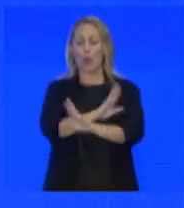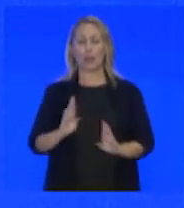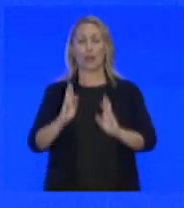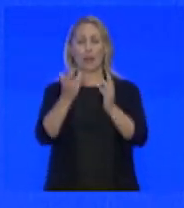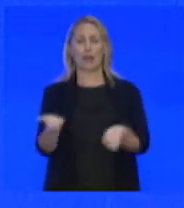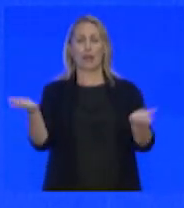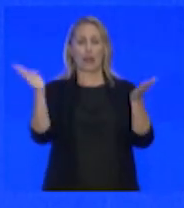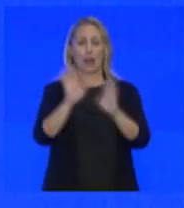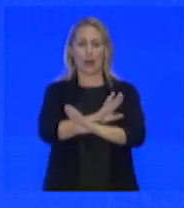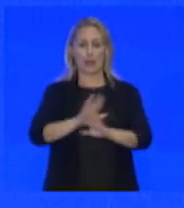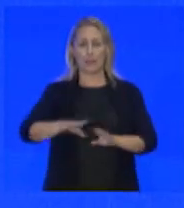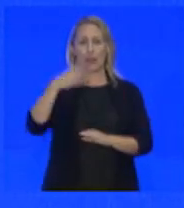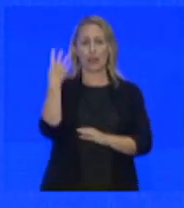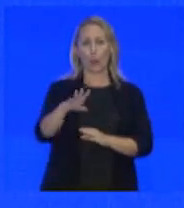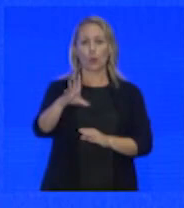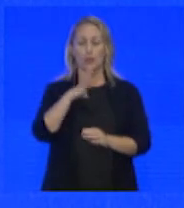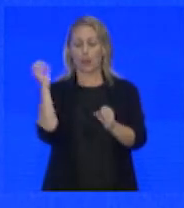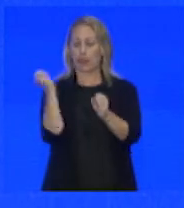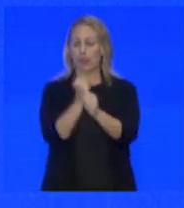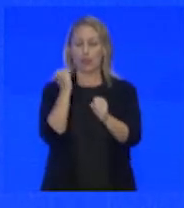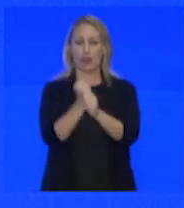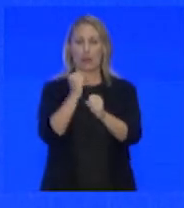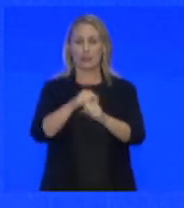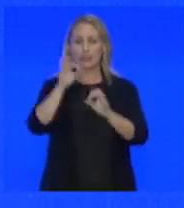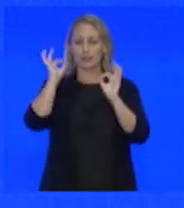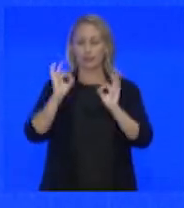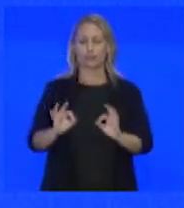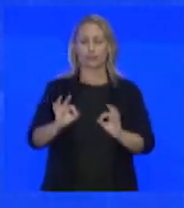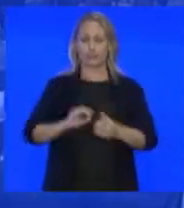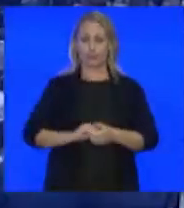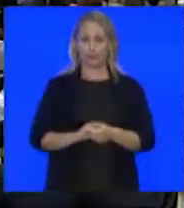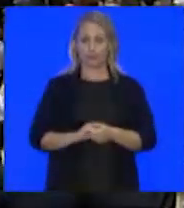προσφέρει 500 θέσεις εργασίας στο νησί κατά την κατασκευή της.